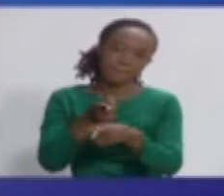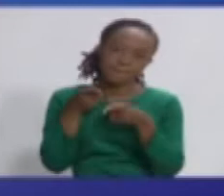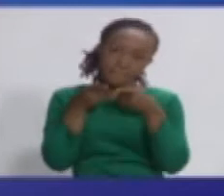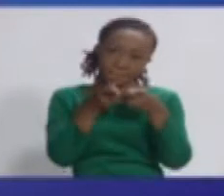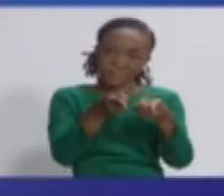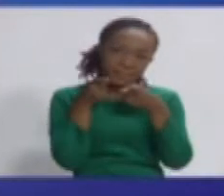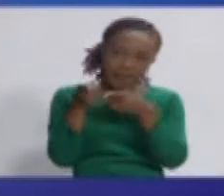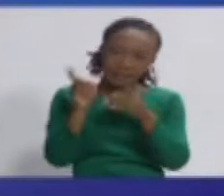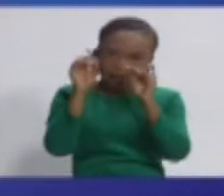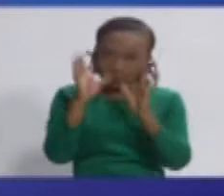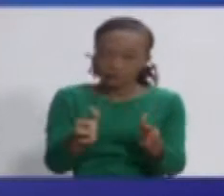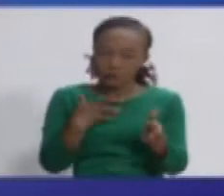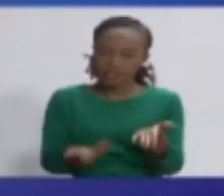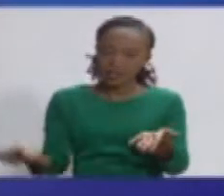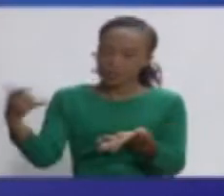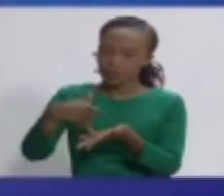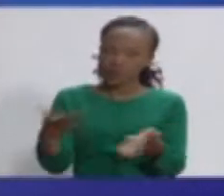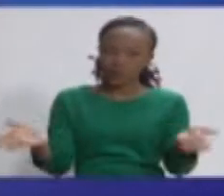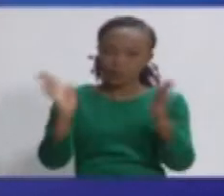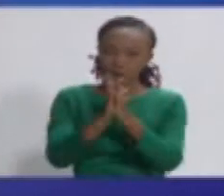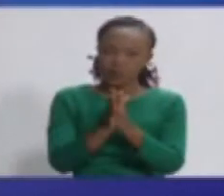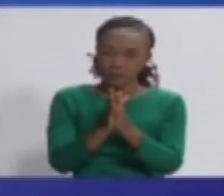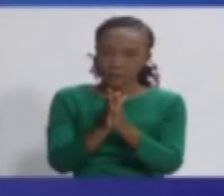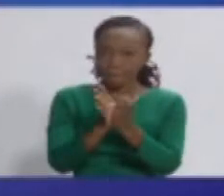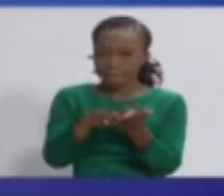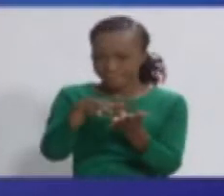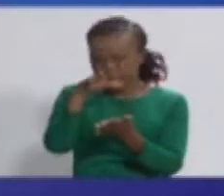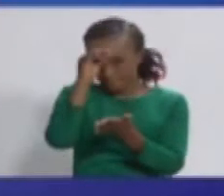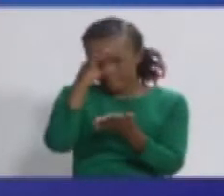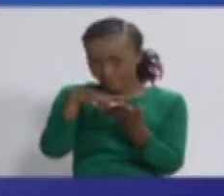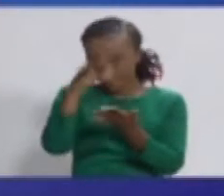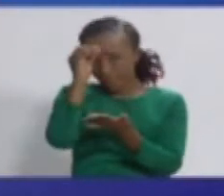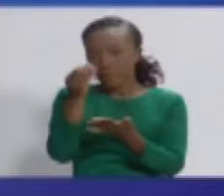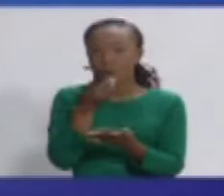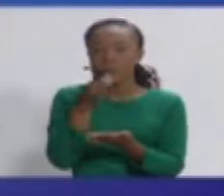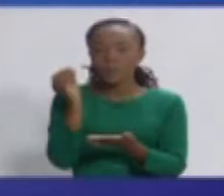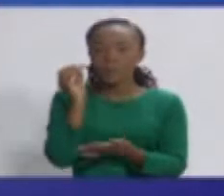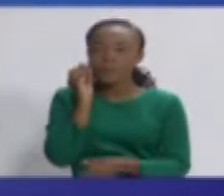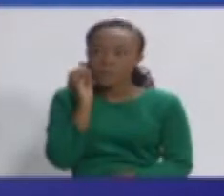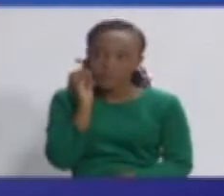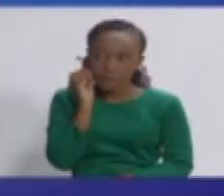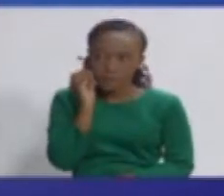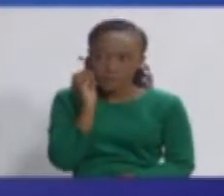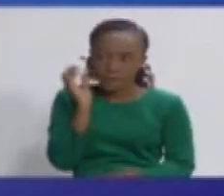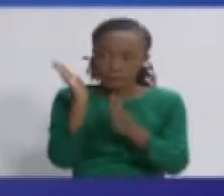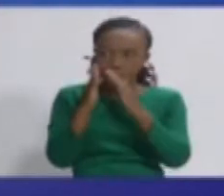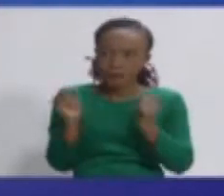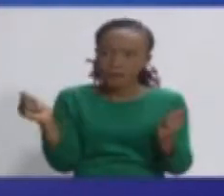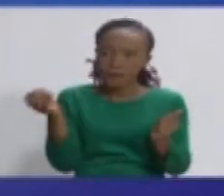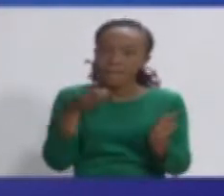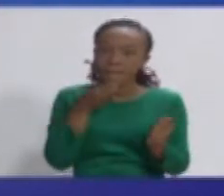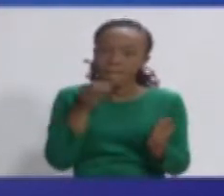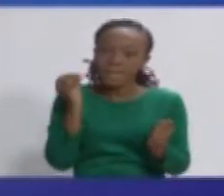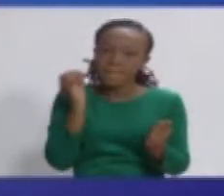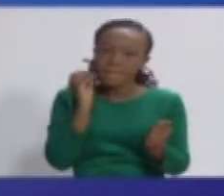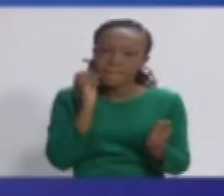walimu wasiotaka kujihusisha katika mfumo wa masomo wa kinyumbani aina ya mfumo wa nyumba kumi. Hii ni baada